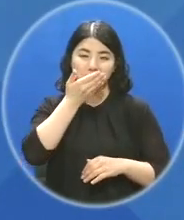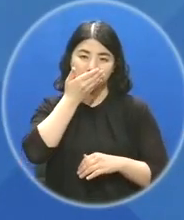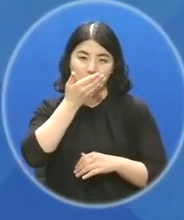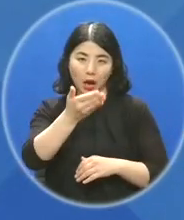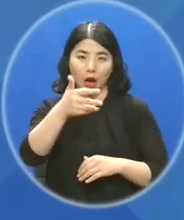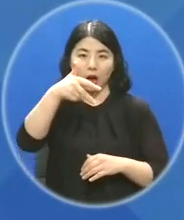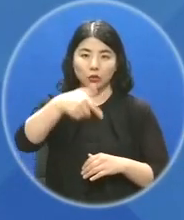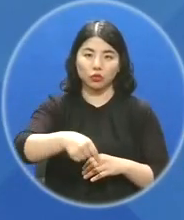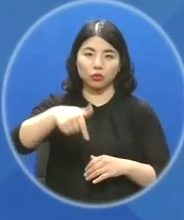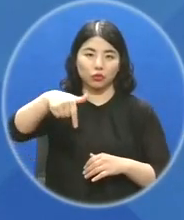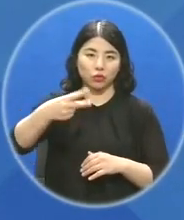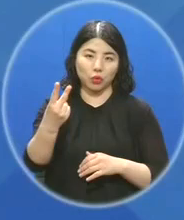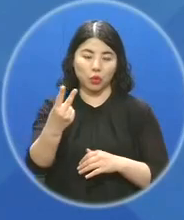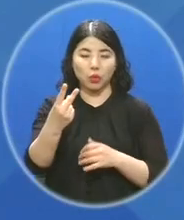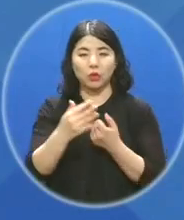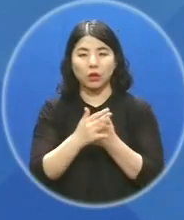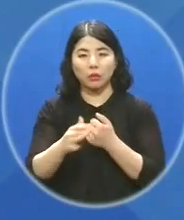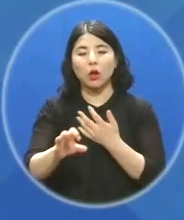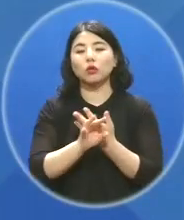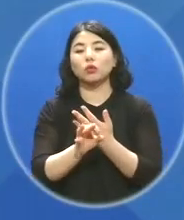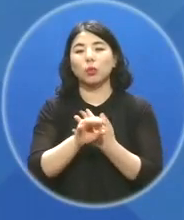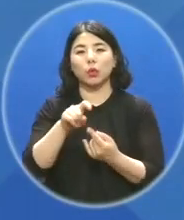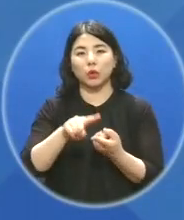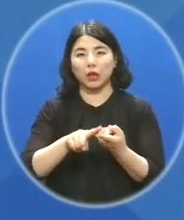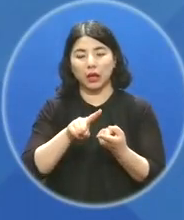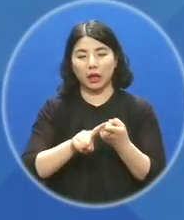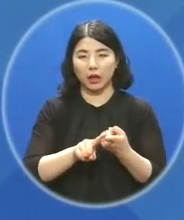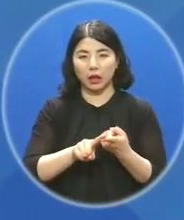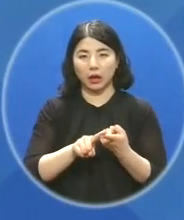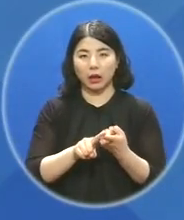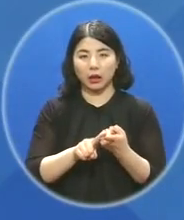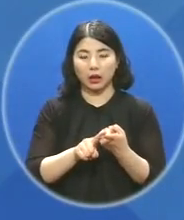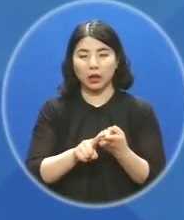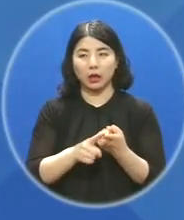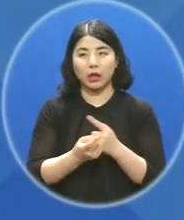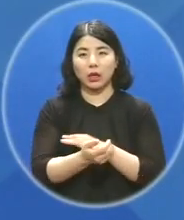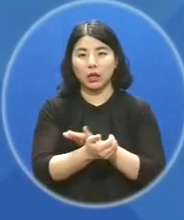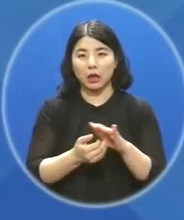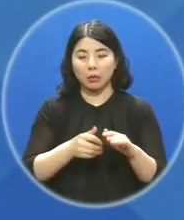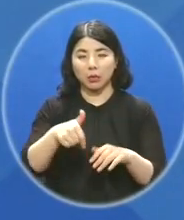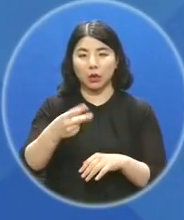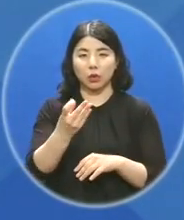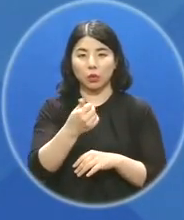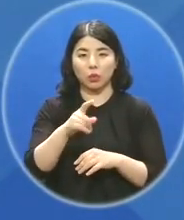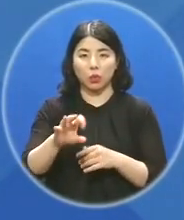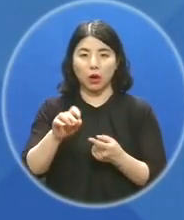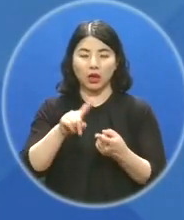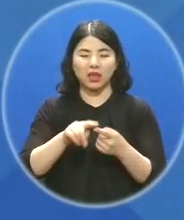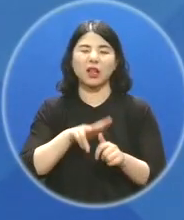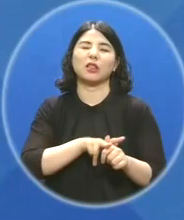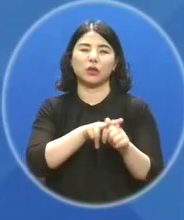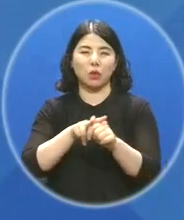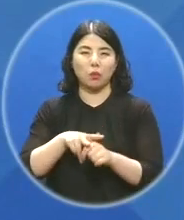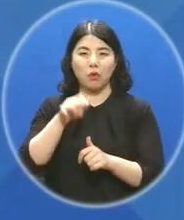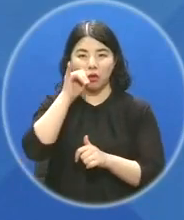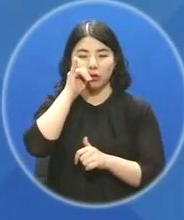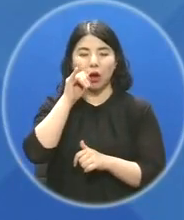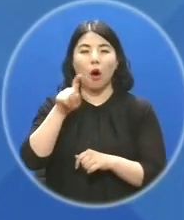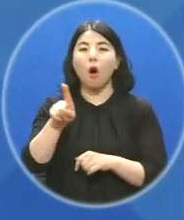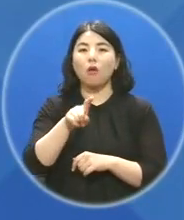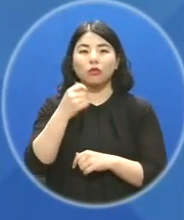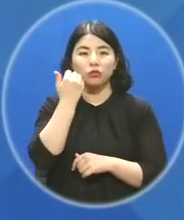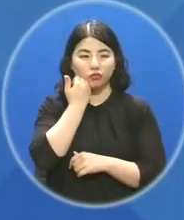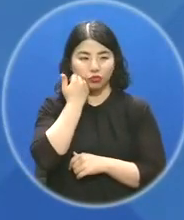생활을 하신 분들이니까 후보들에 대한 예비 교황에 대한 정보들이 좀 있어요. 이번에는 어느